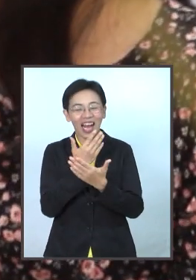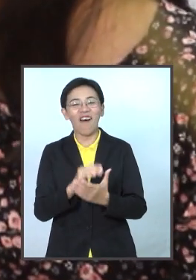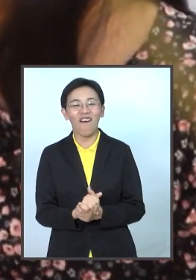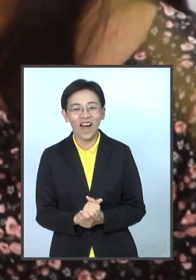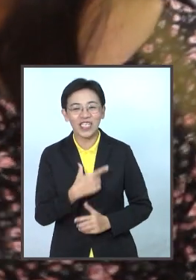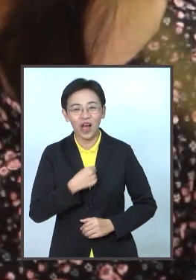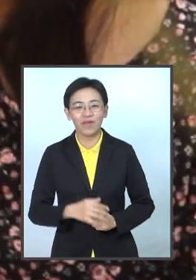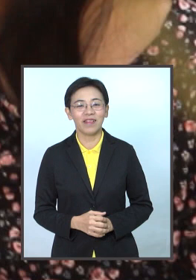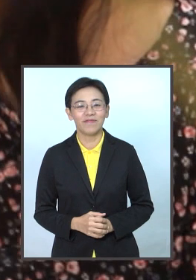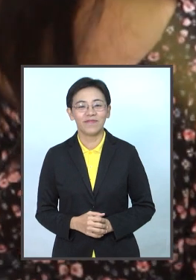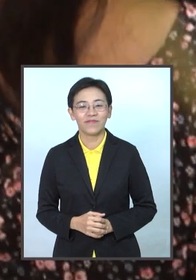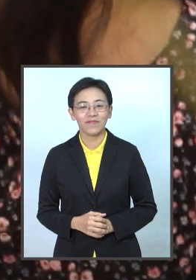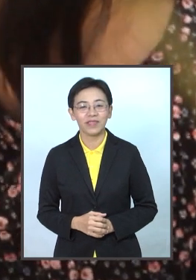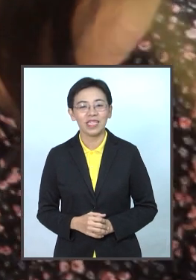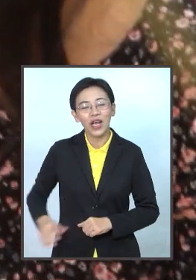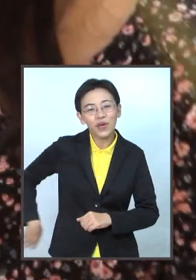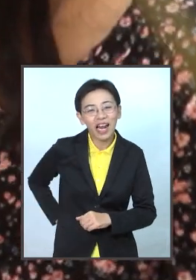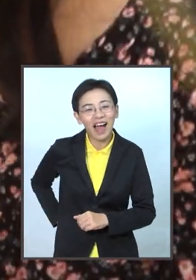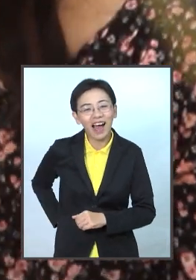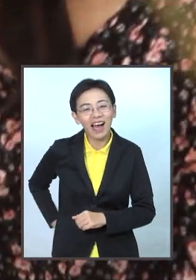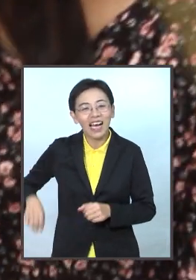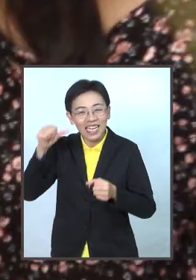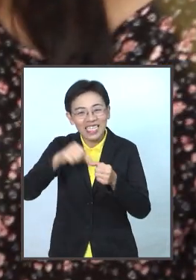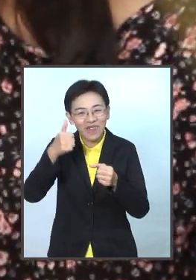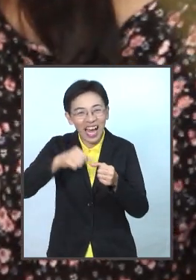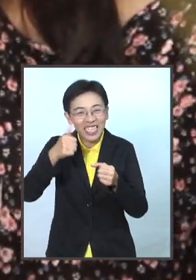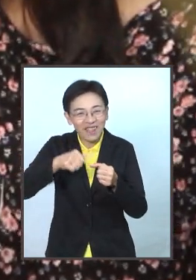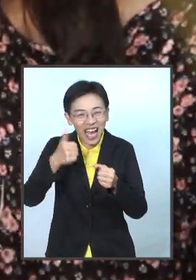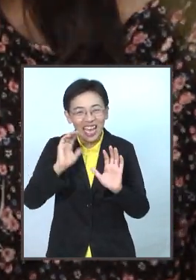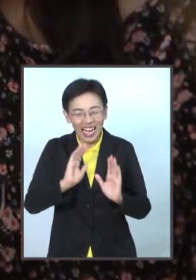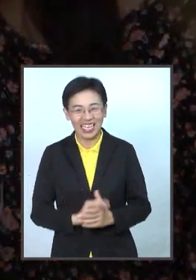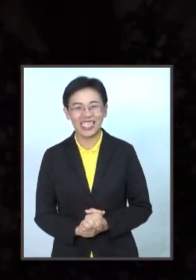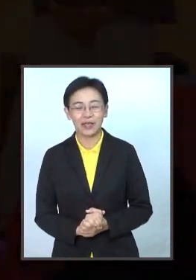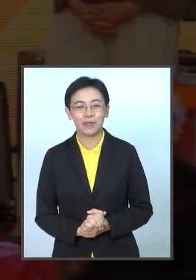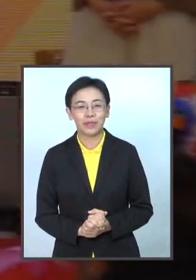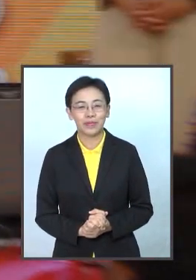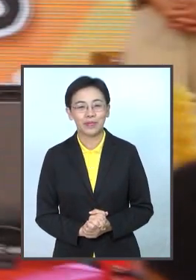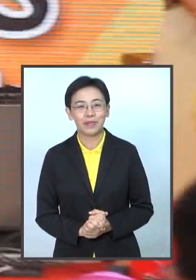ากจีน ตัวนี้ละ ค่ะหนูจำได้หนูจำได